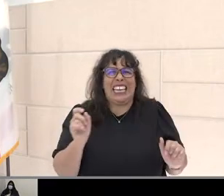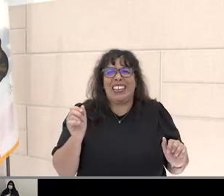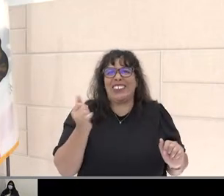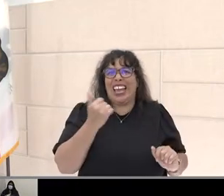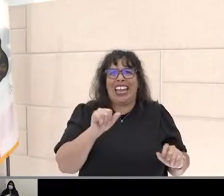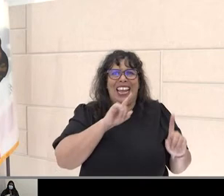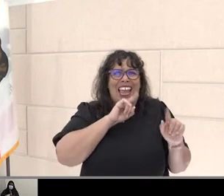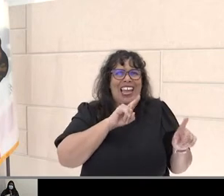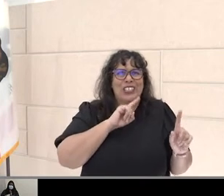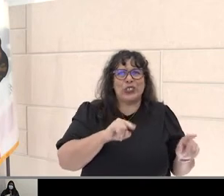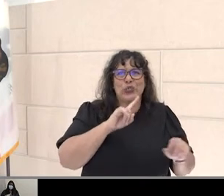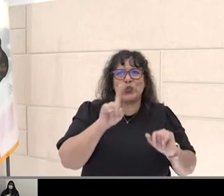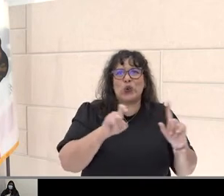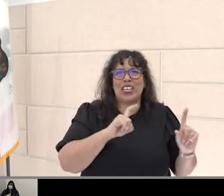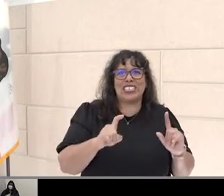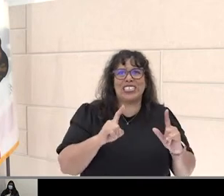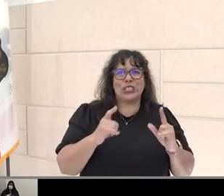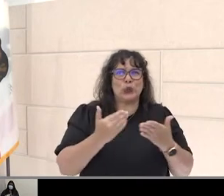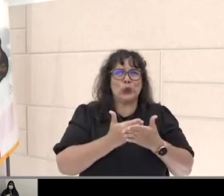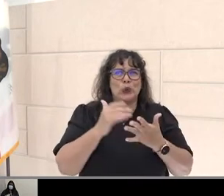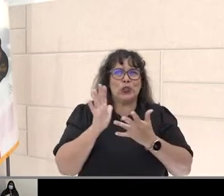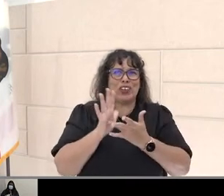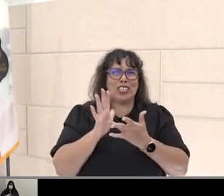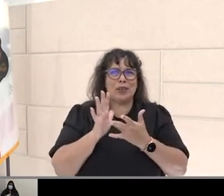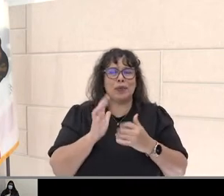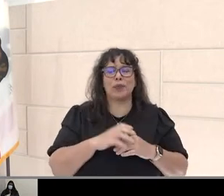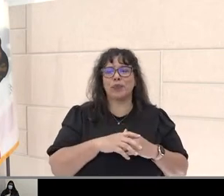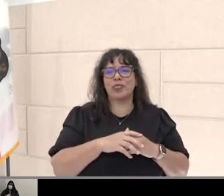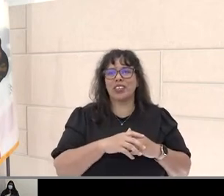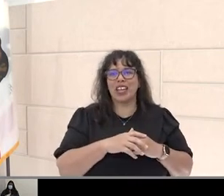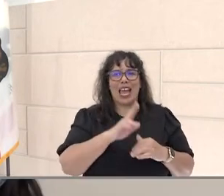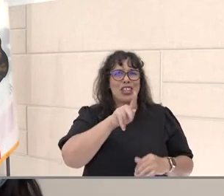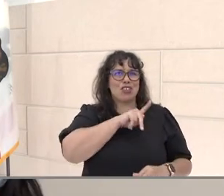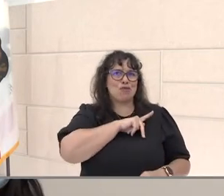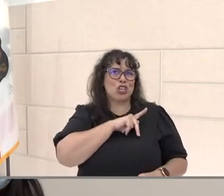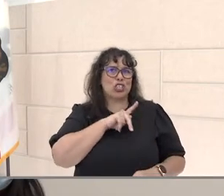วขนมเนียมยืงกิจสถานที่ประบุญ